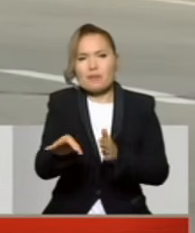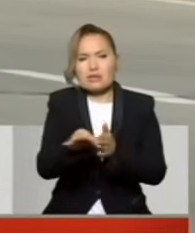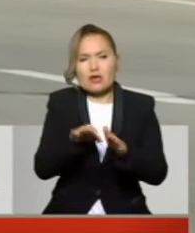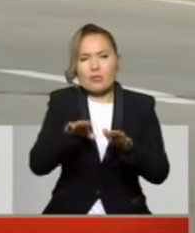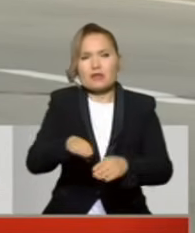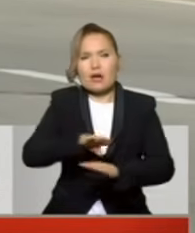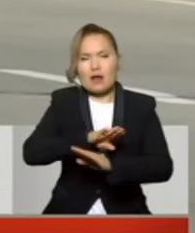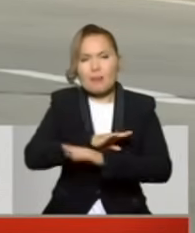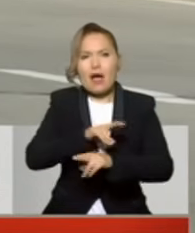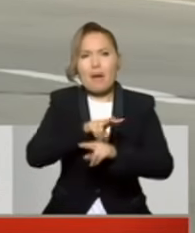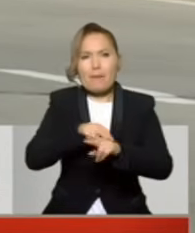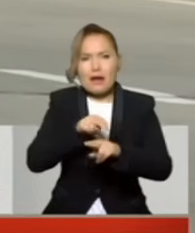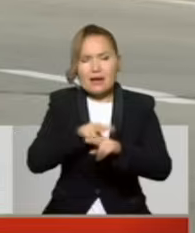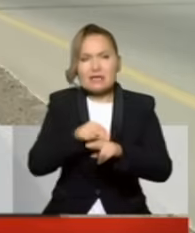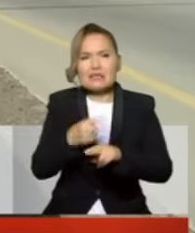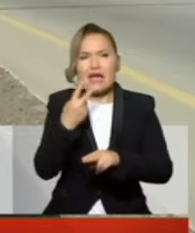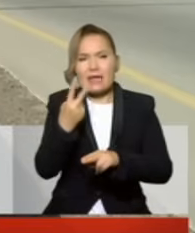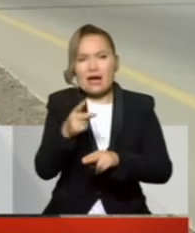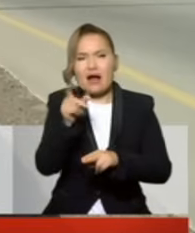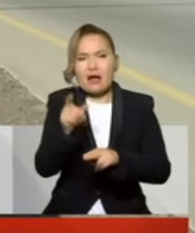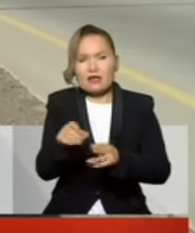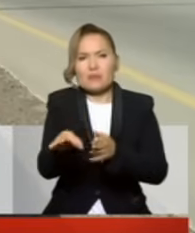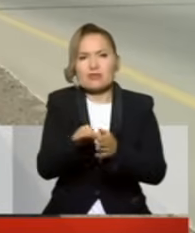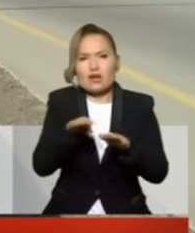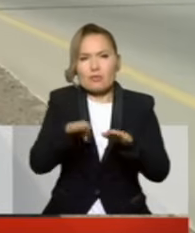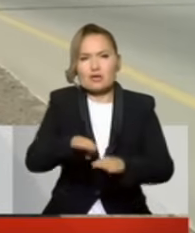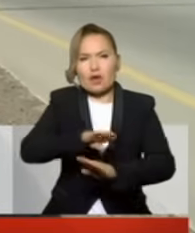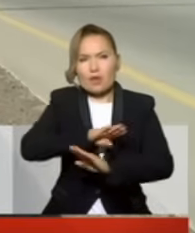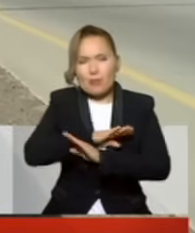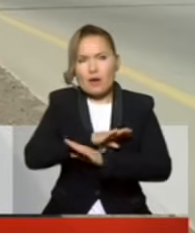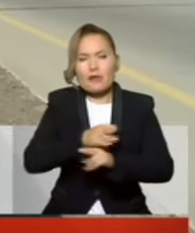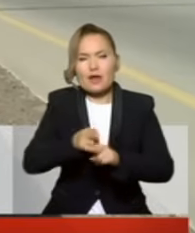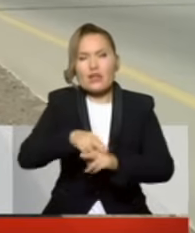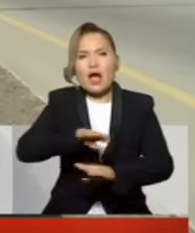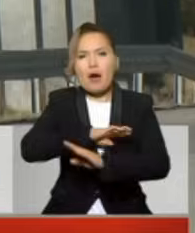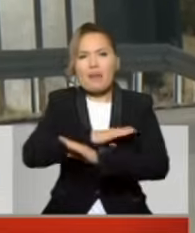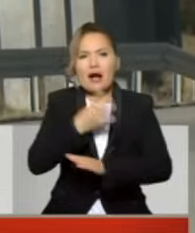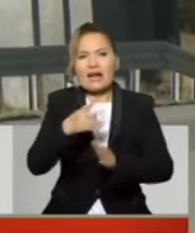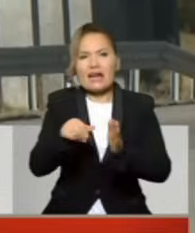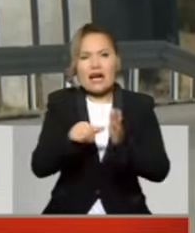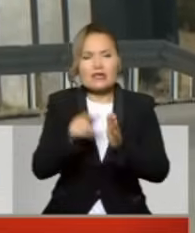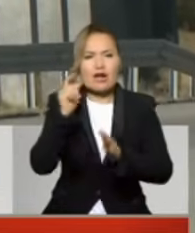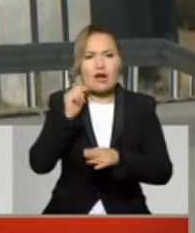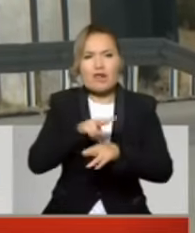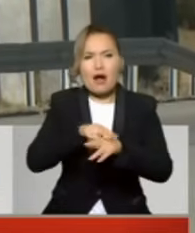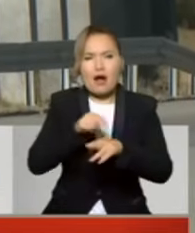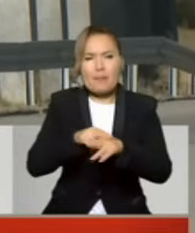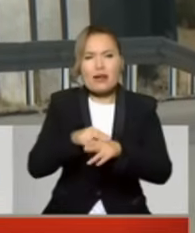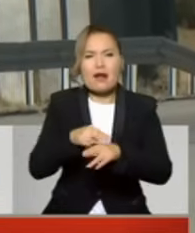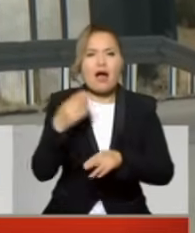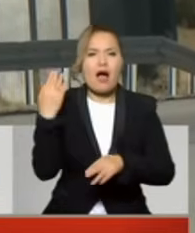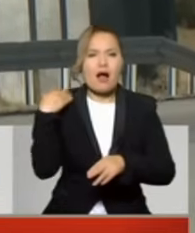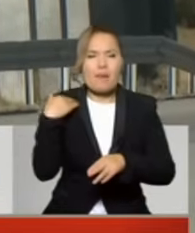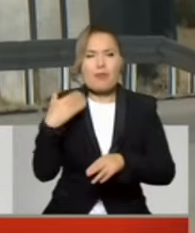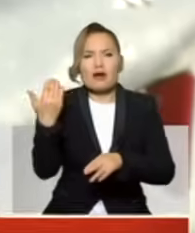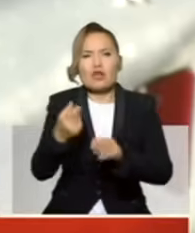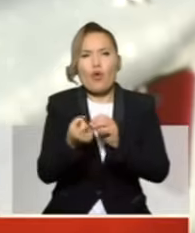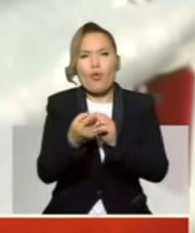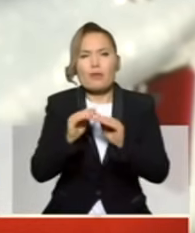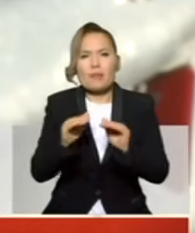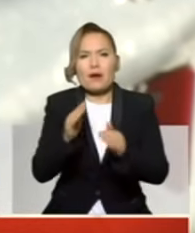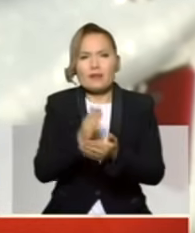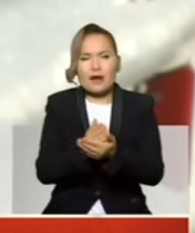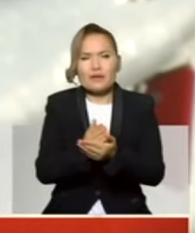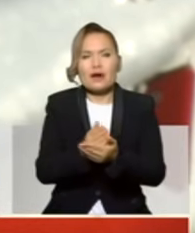полиция қызметкері де оқиға орында жан тапсырды. Марқұм болған 46 жастағы полиция капитанының 11 баласы бар.